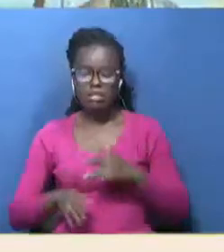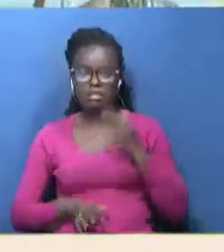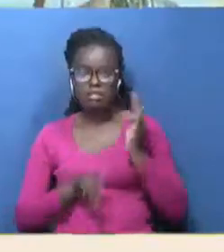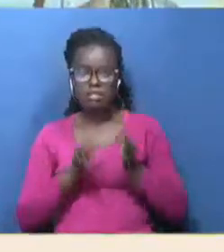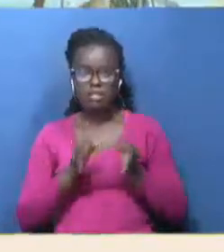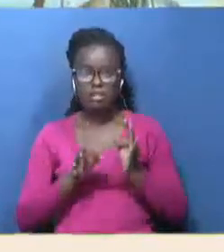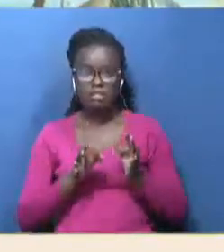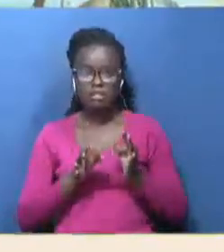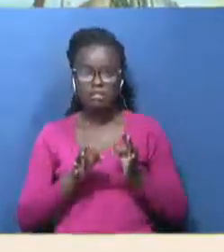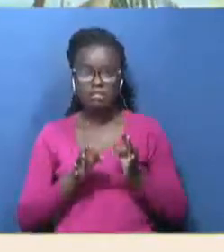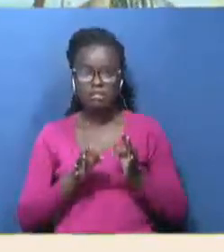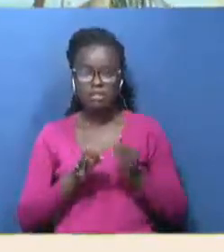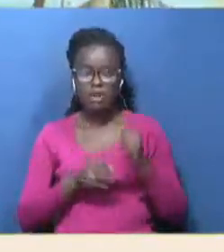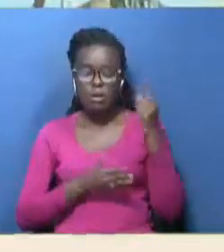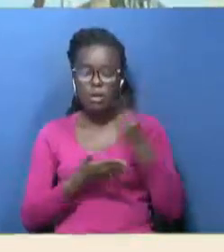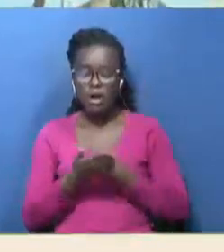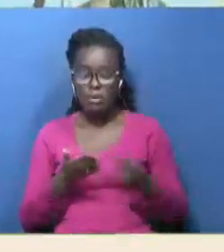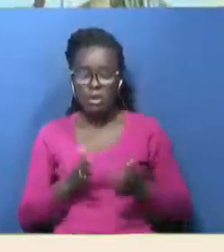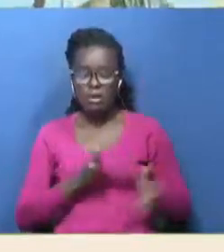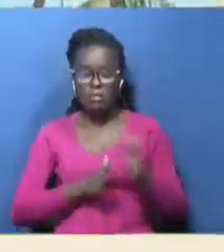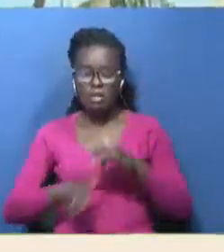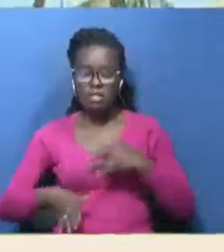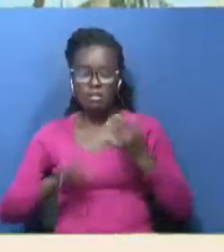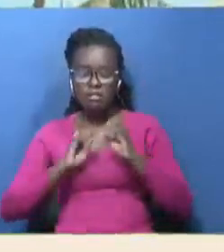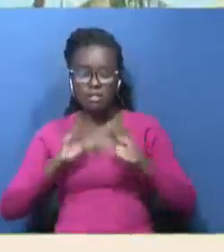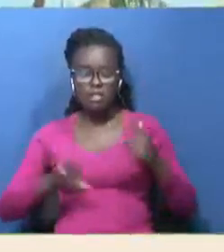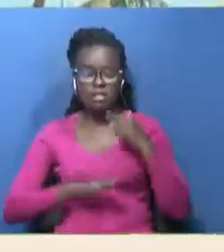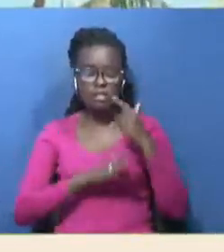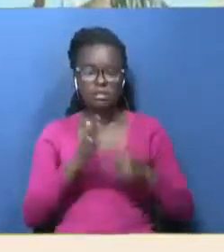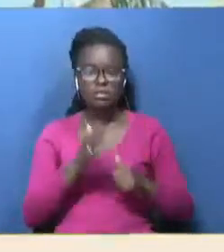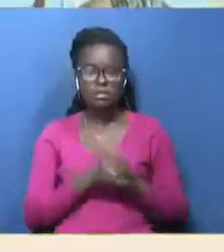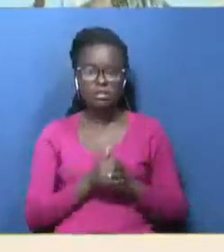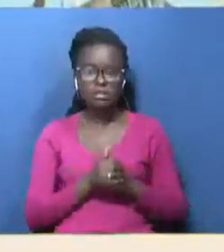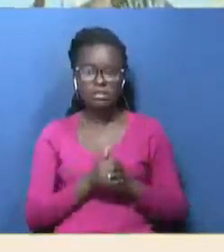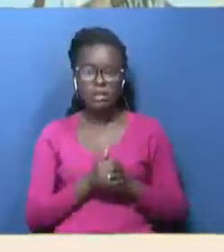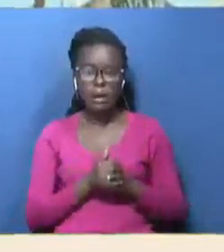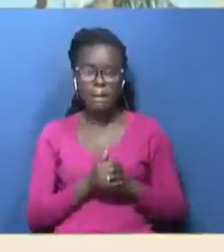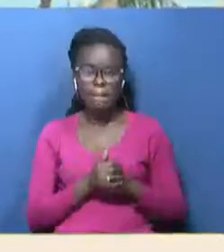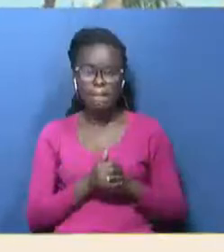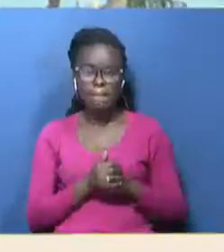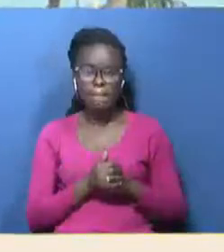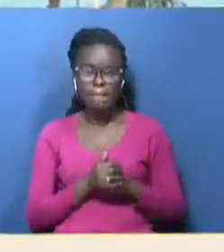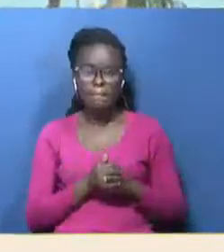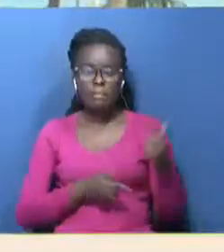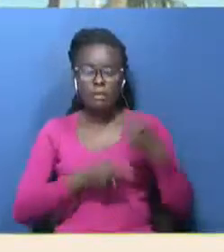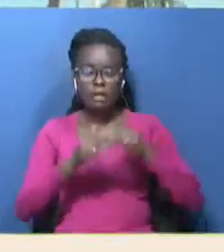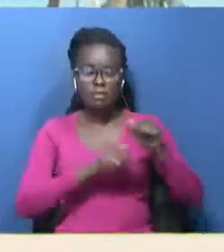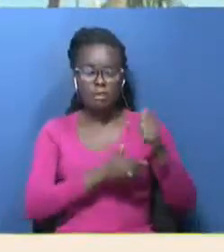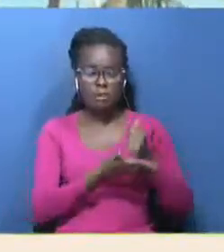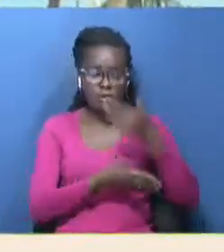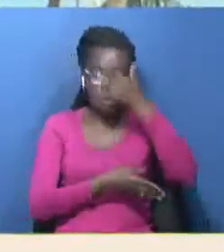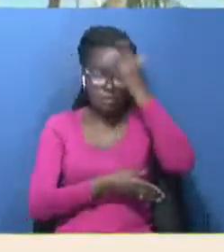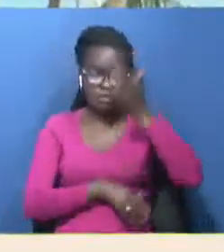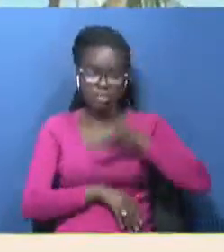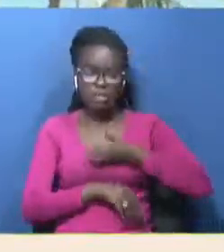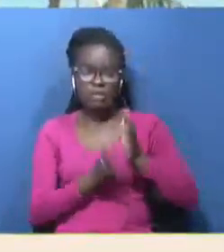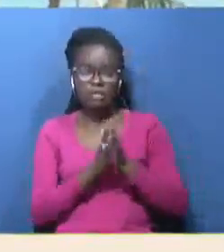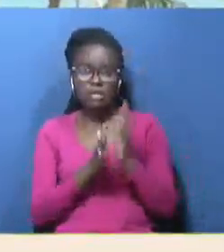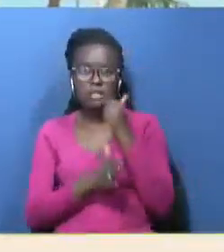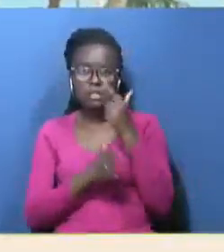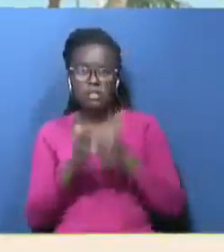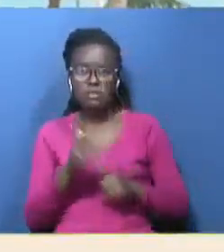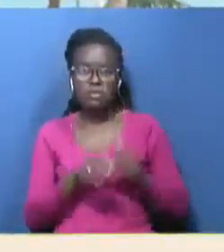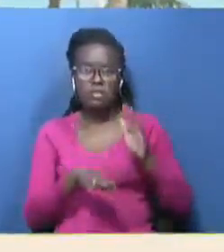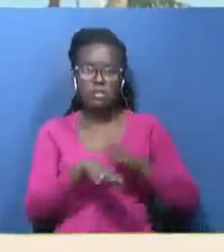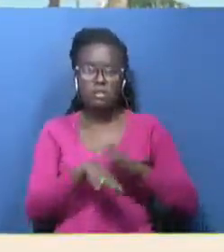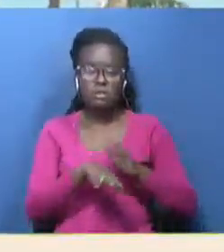makorwo mataumite wiki imwe githira turenda kumera kuria tukuruta wabici tuguka ku wabici toni citu na tumere riu ni